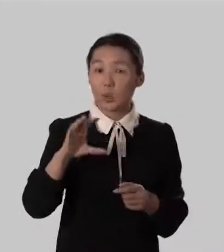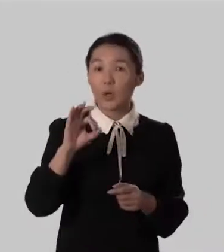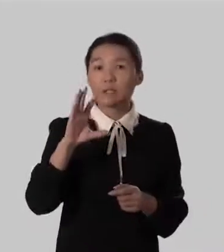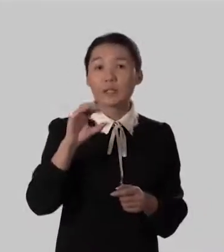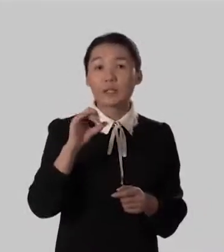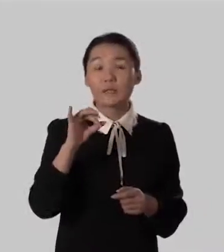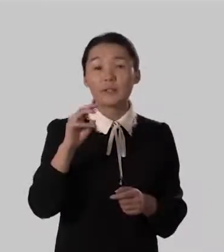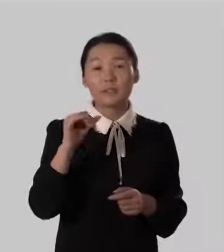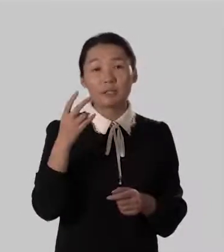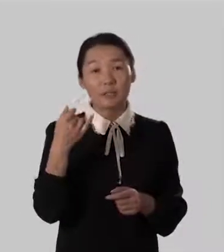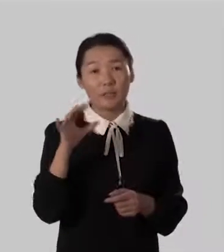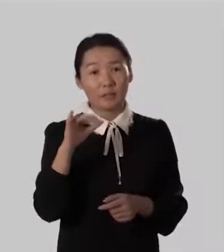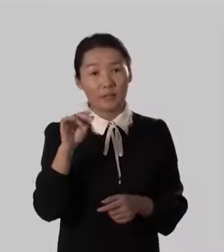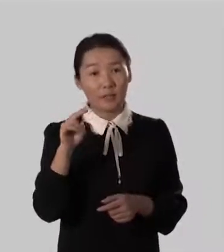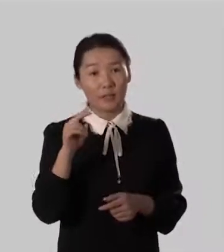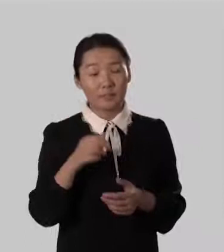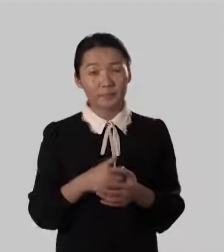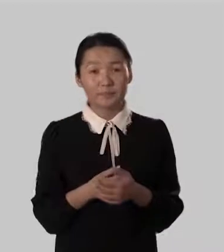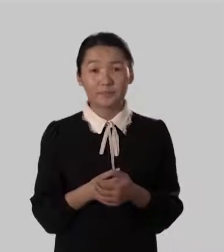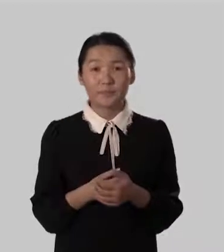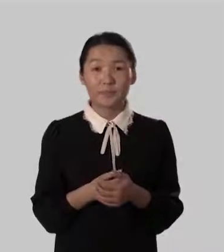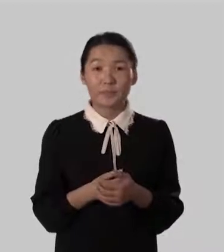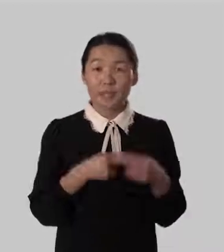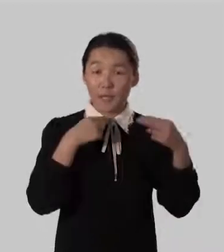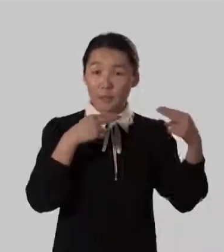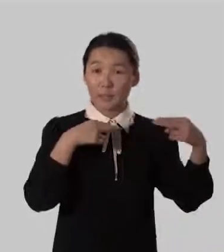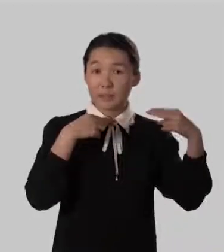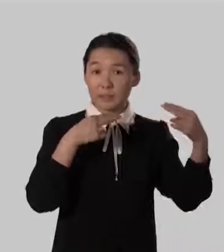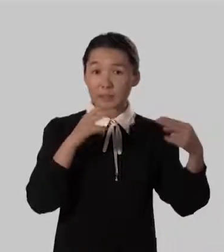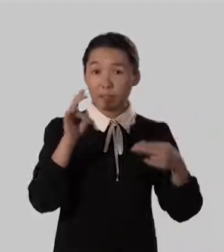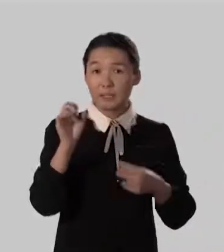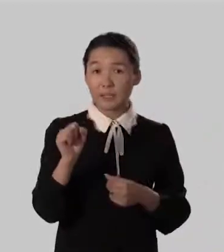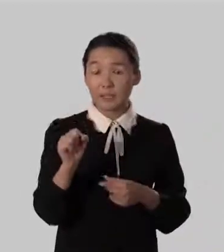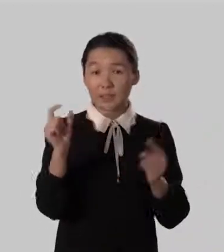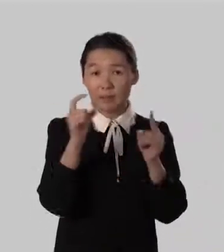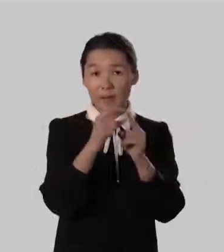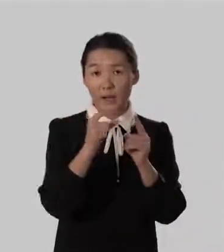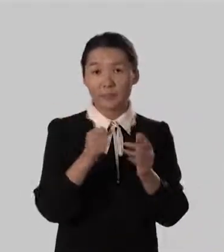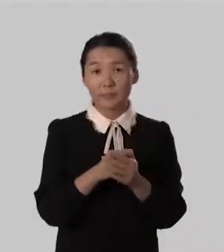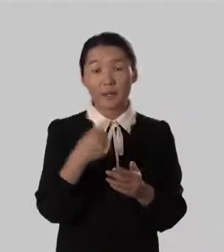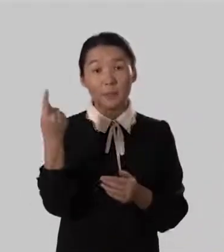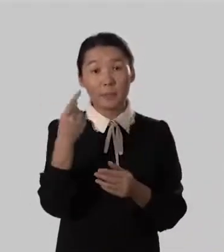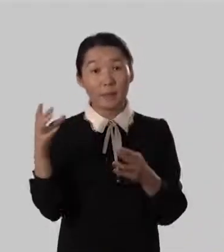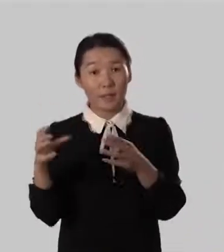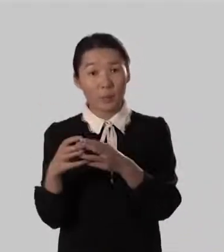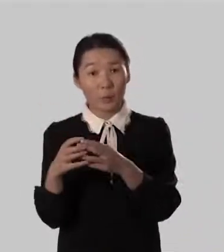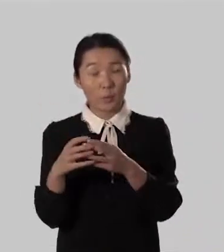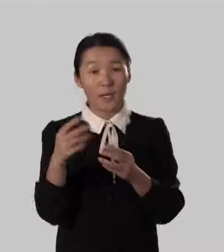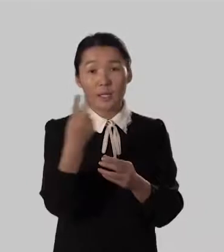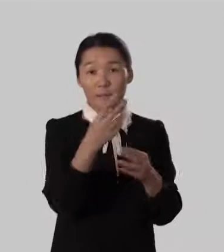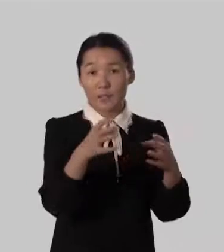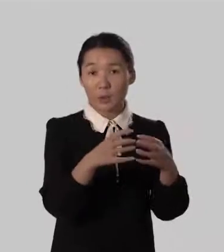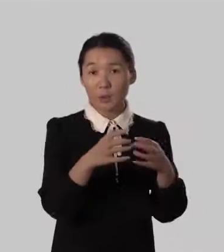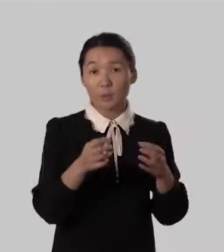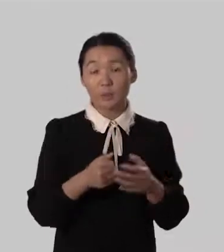нас совершенный вид обратите внимание на слова первой группы